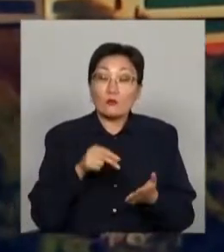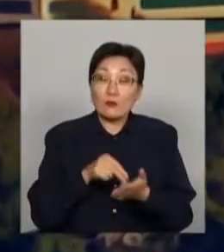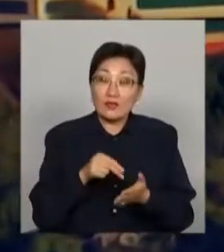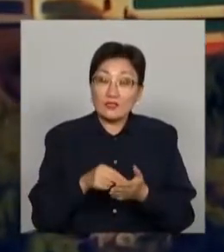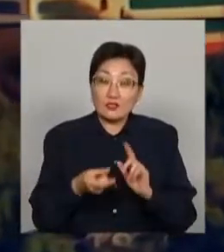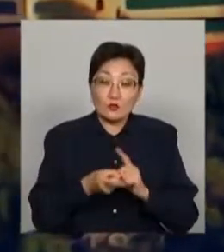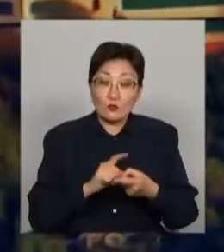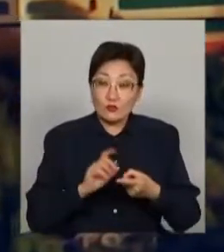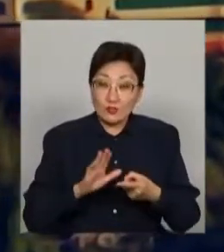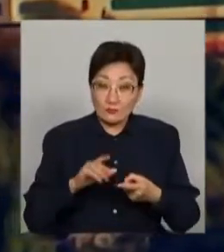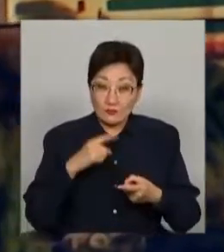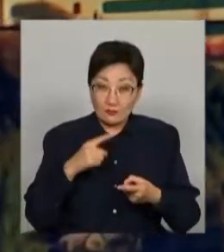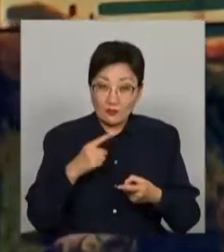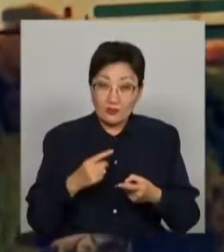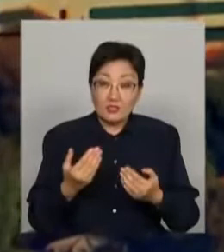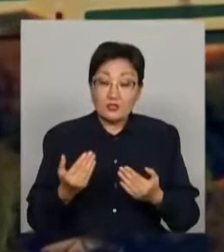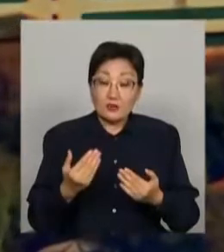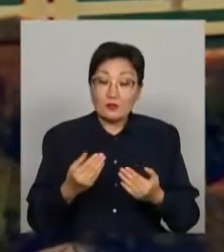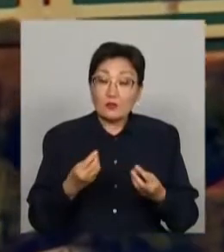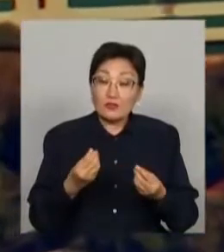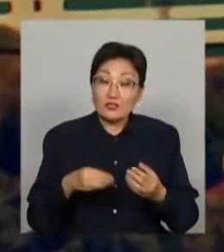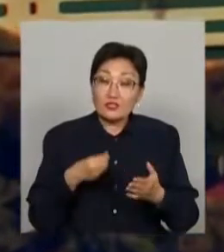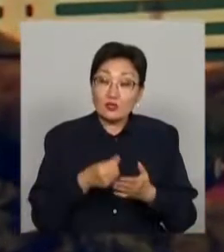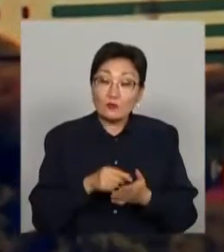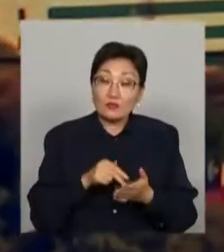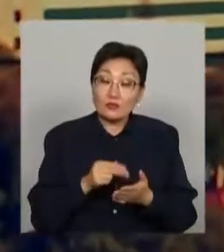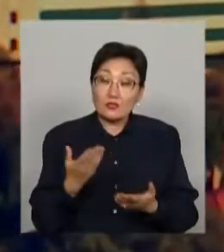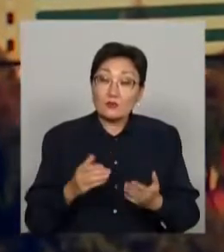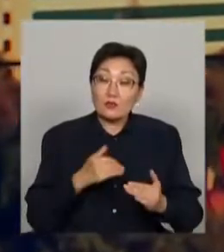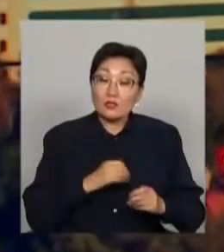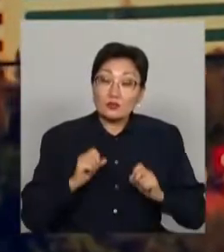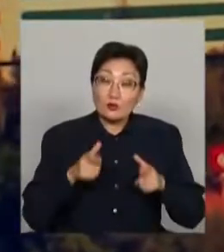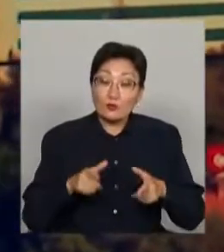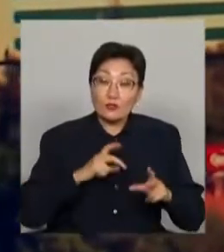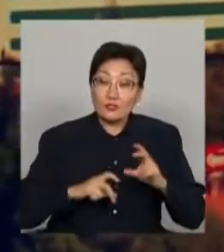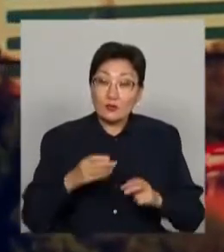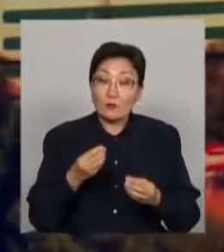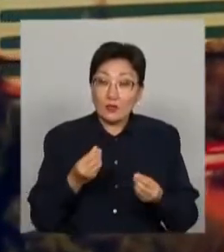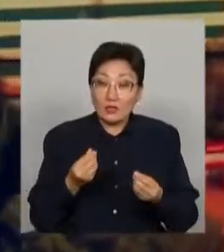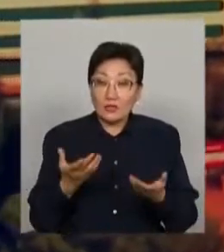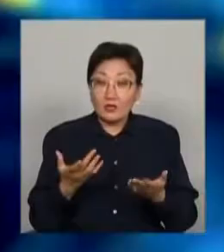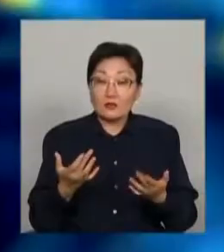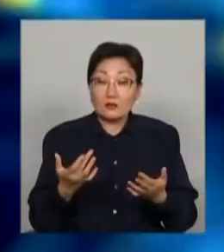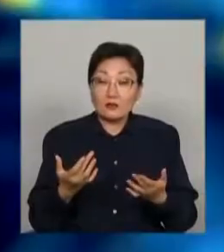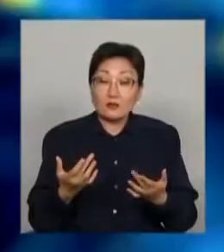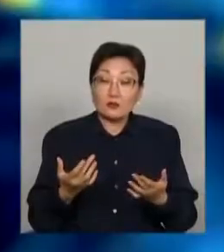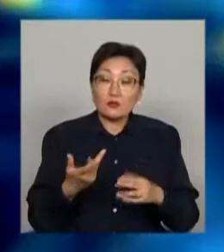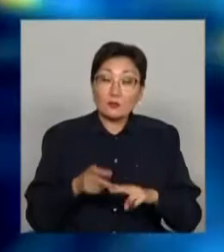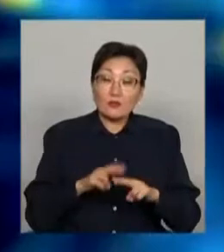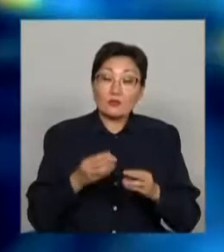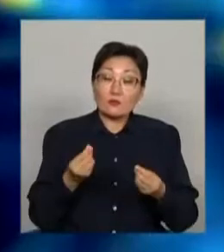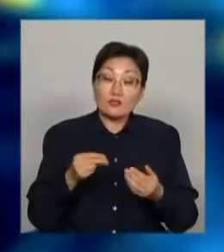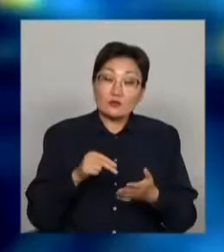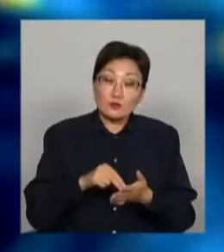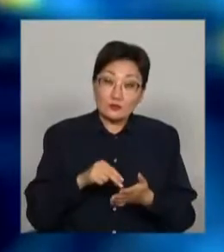бізге ақпарат берген болатын. Сіздерде ол қалай, жалпы сіздерге түсем деген студенттерге жалпы баға қол жетімді ме? Осы баға жайлы